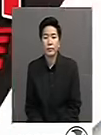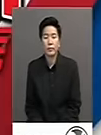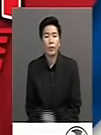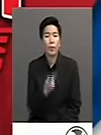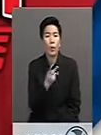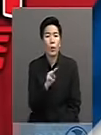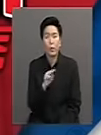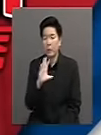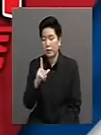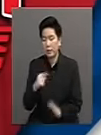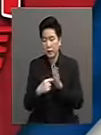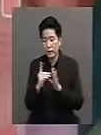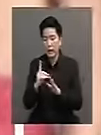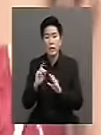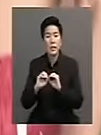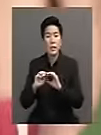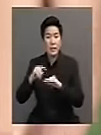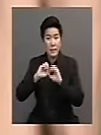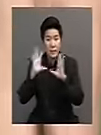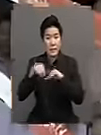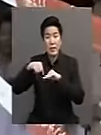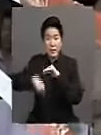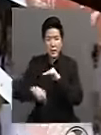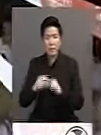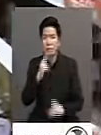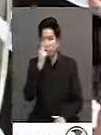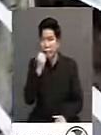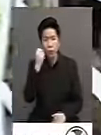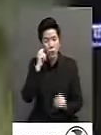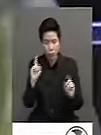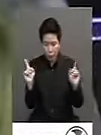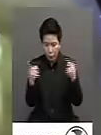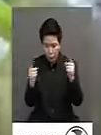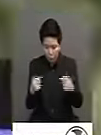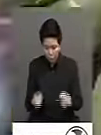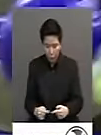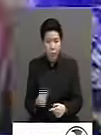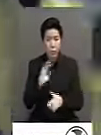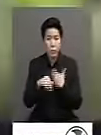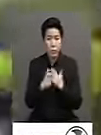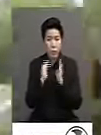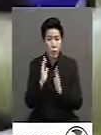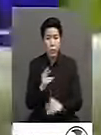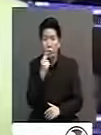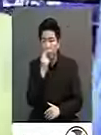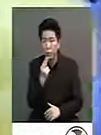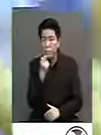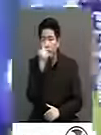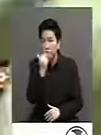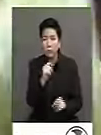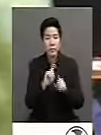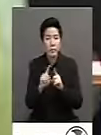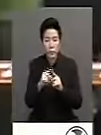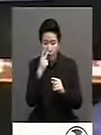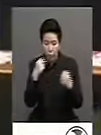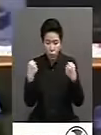คมชั่นลึกศึกมวยไทยทอดน้ำไทยเดอะฮีโร่รับประกันความมันและความดูเดือดทุกคู่รับรองว่าไม่ทำให้แฟนคลับและคุณผู้ชมทางบ้านที่